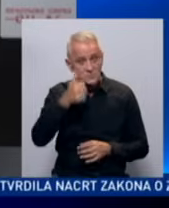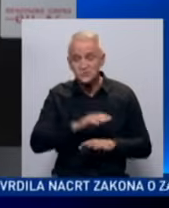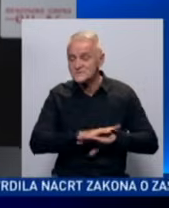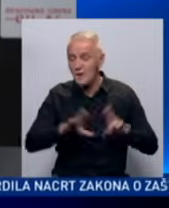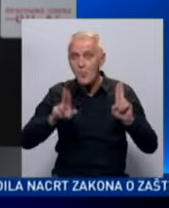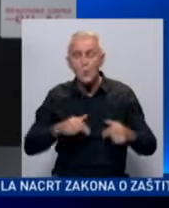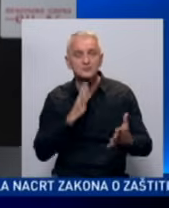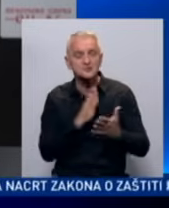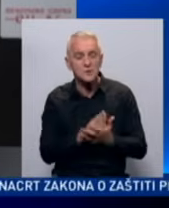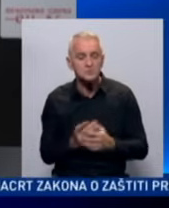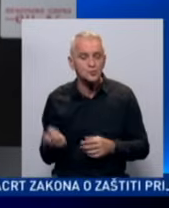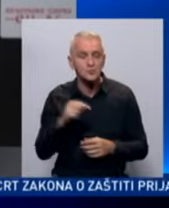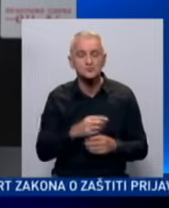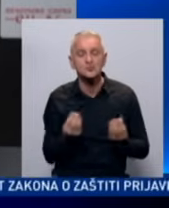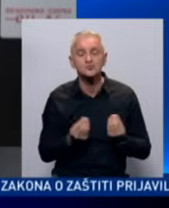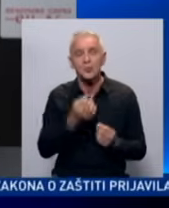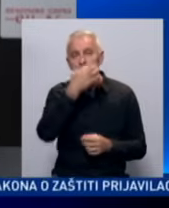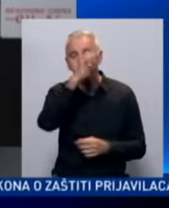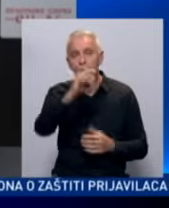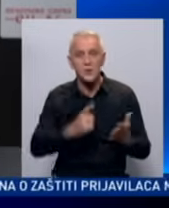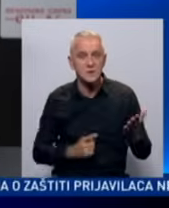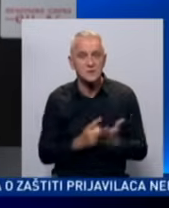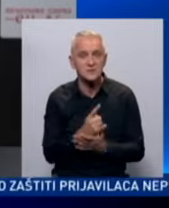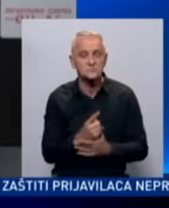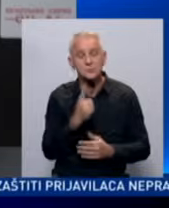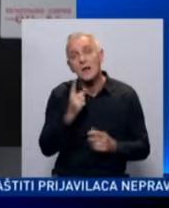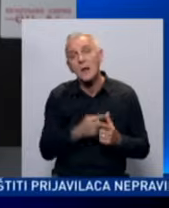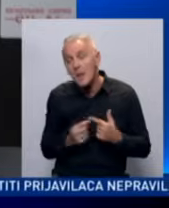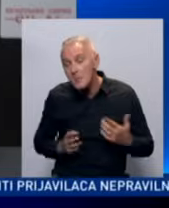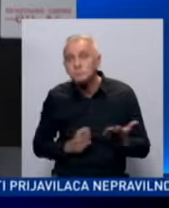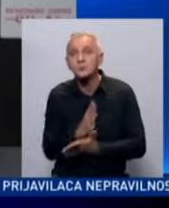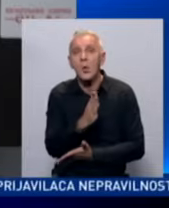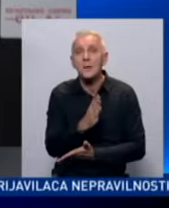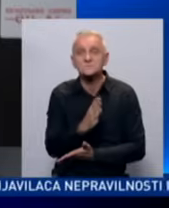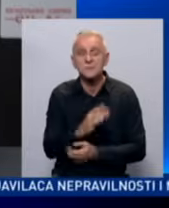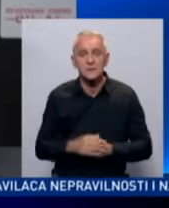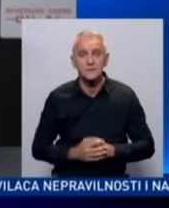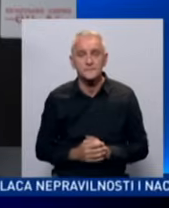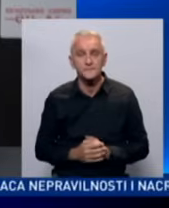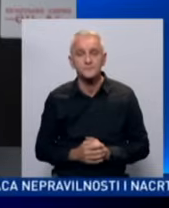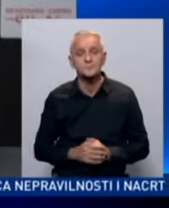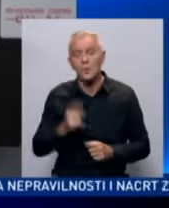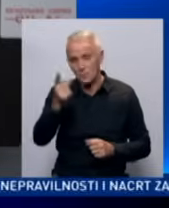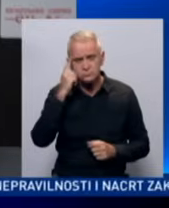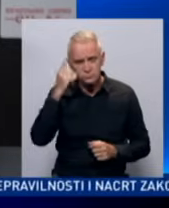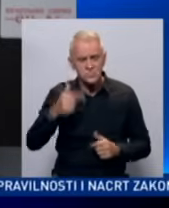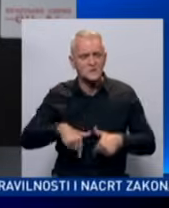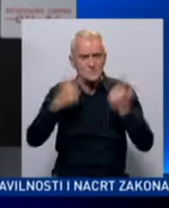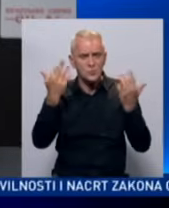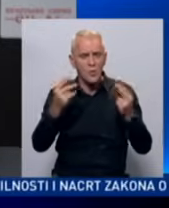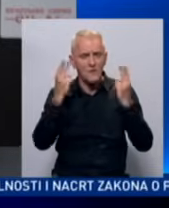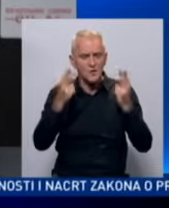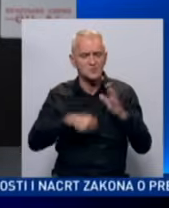moguće načine, da dođemo što boljeg rezultata pa je prolaza. Momci su svjesni koliko znači ova